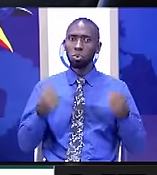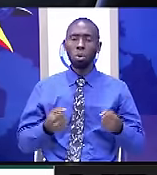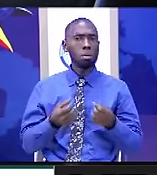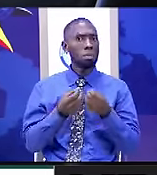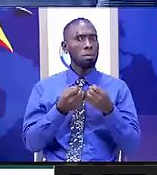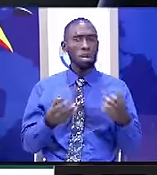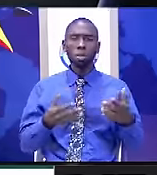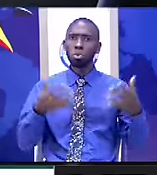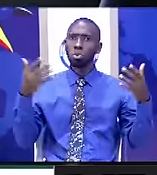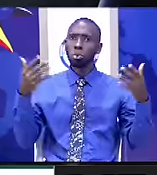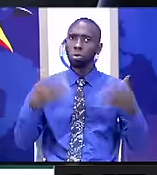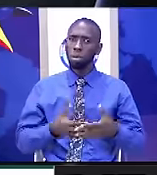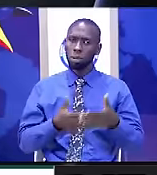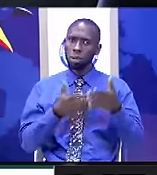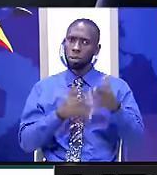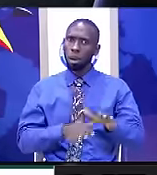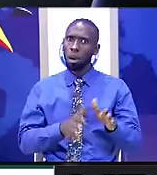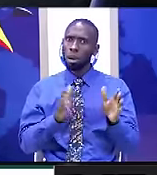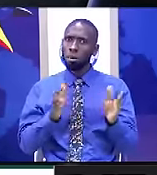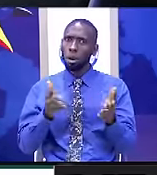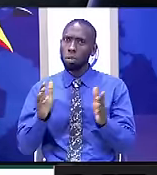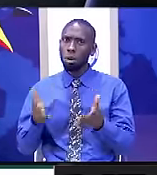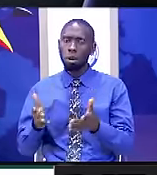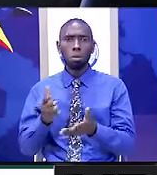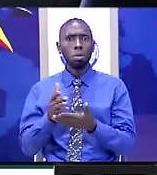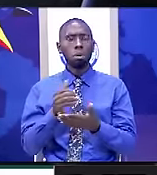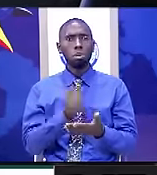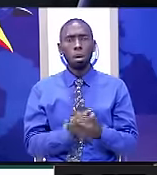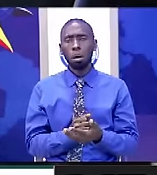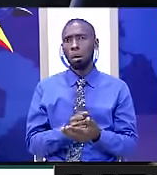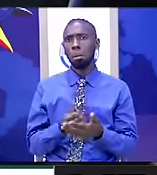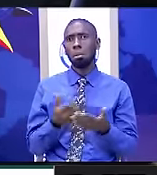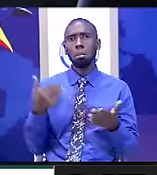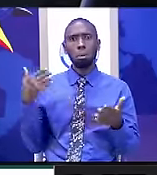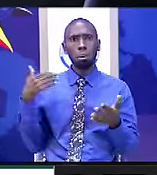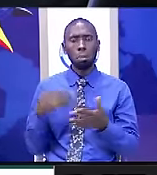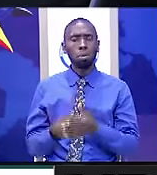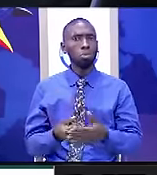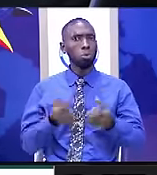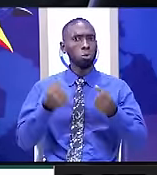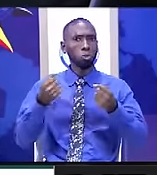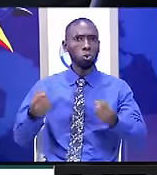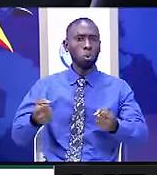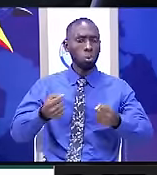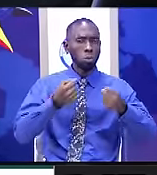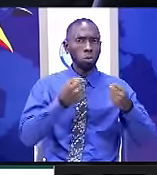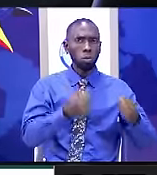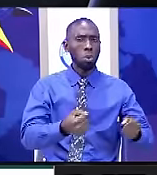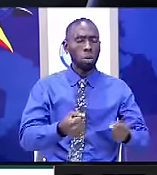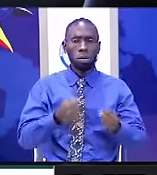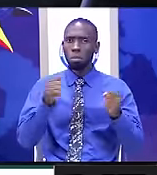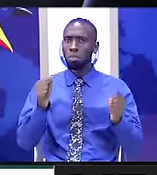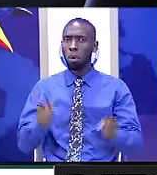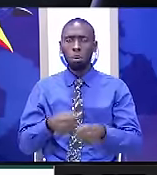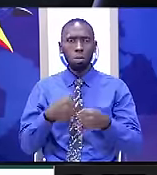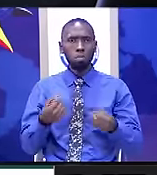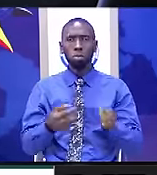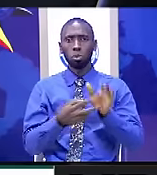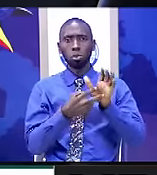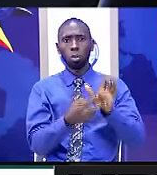enkyuko baali tebakisuubira kubanga ate ennaku zino abeeredde ddala mukyala w'amaanyi ng'alina amaanyi nga talabika kubanga alina